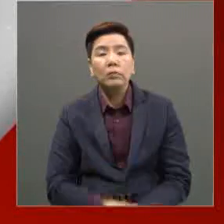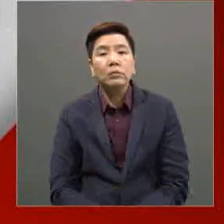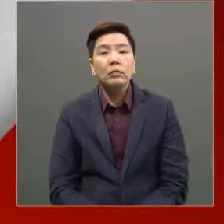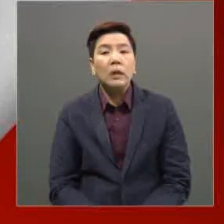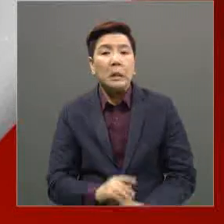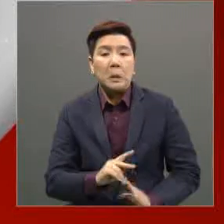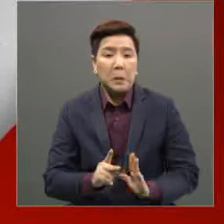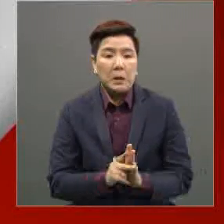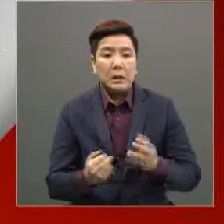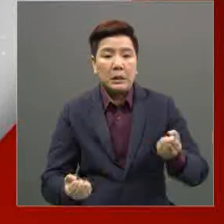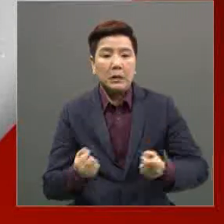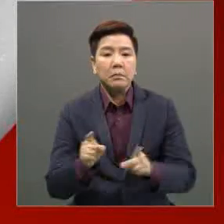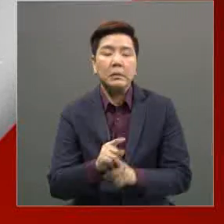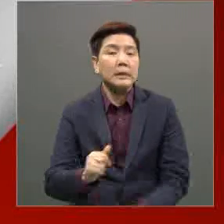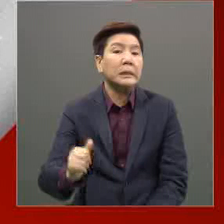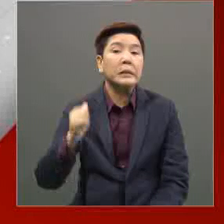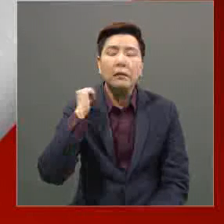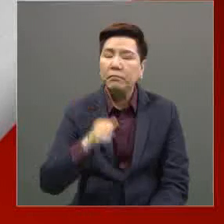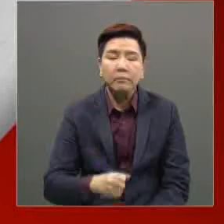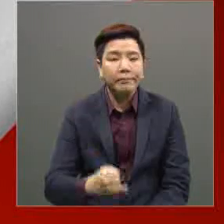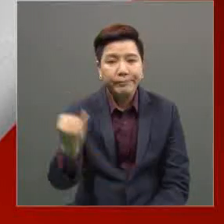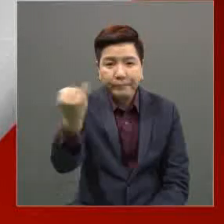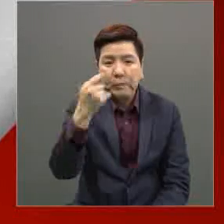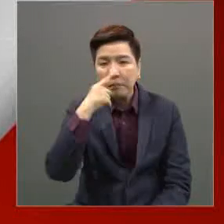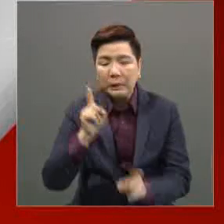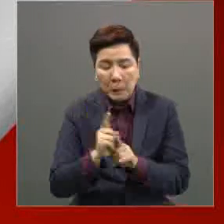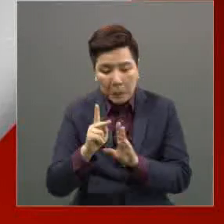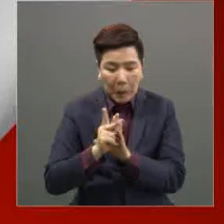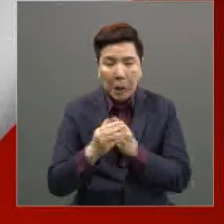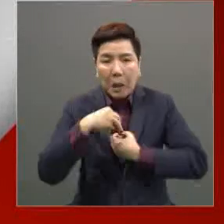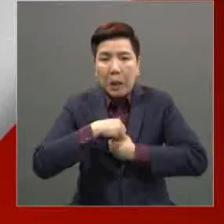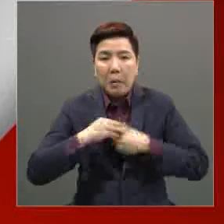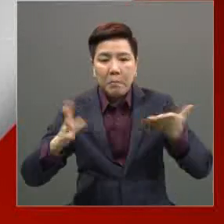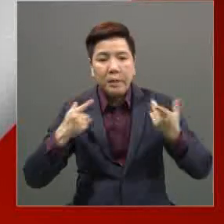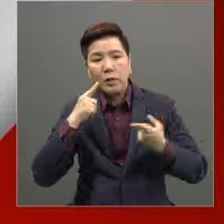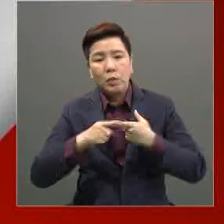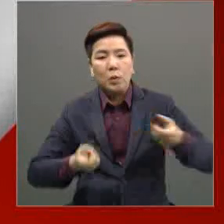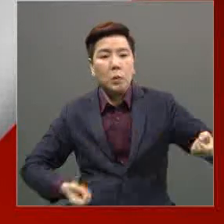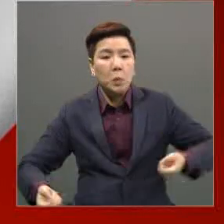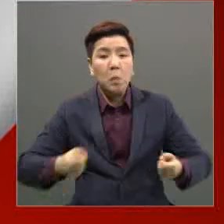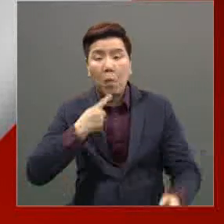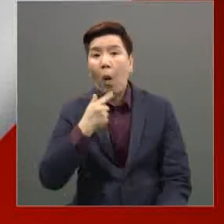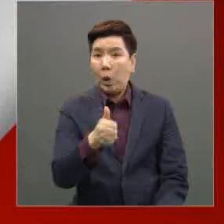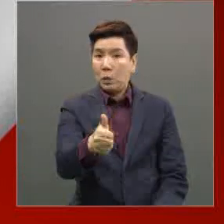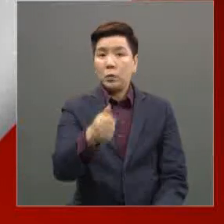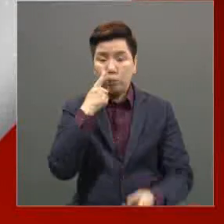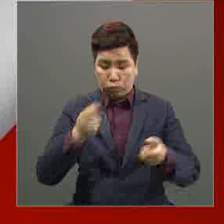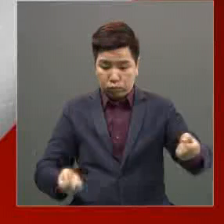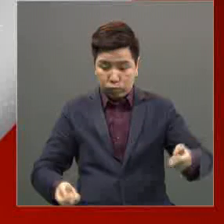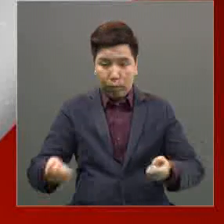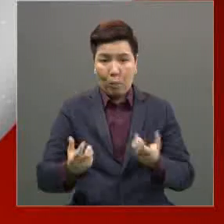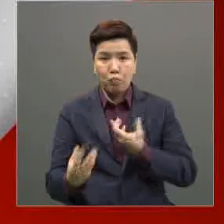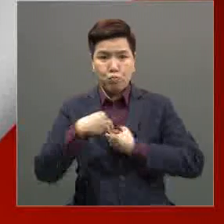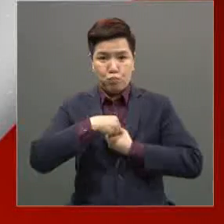ส่วนใหญ่การขับขี่ยังไร้วินัยเหมือนเดิมนะครับ 27.33% มองว่าส่วนใหญ่ขับขี่มี